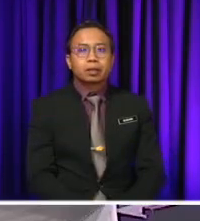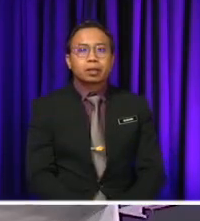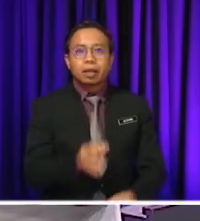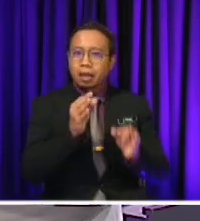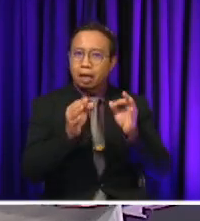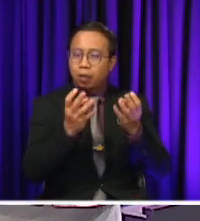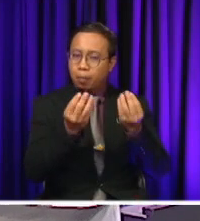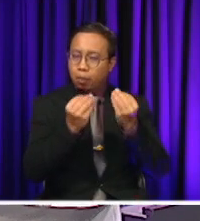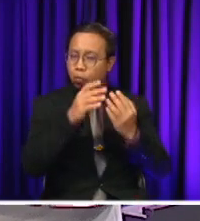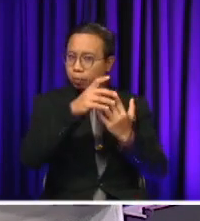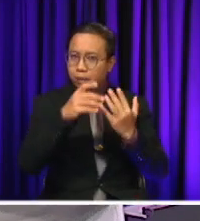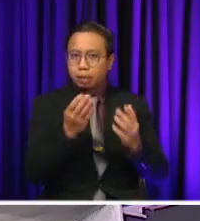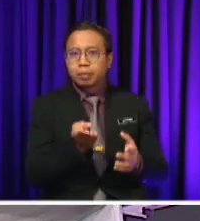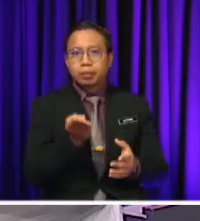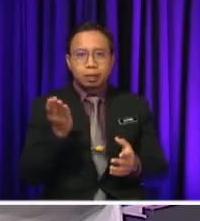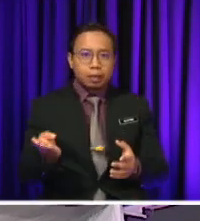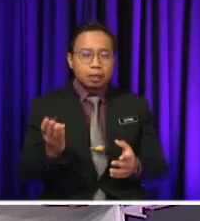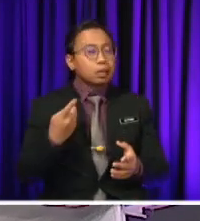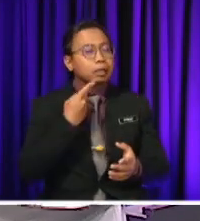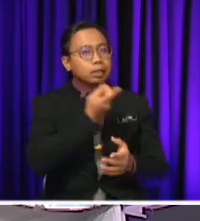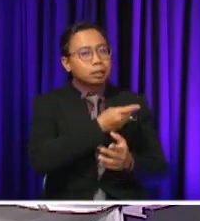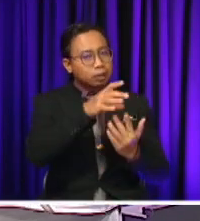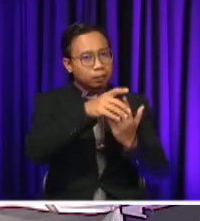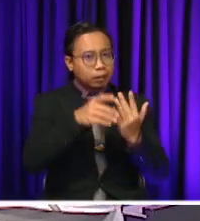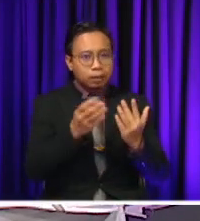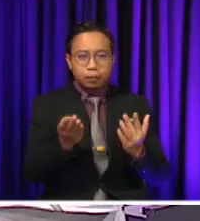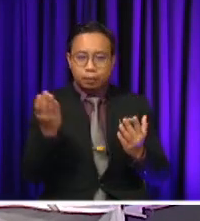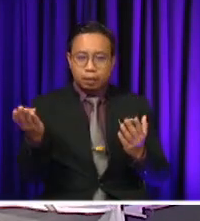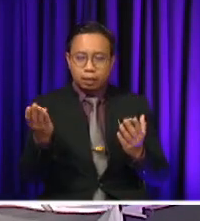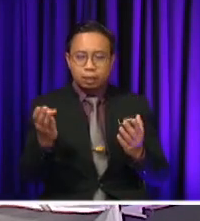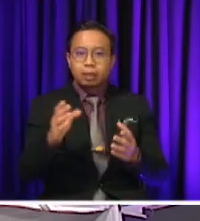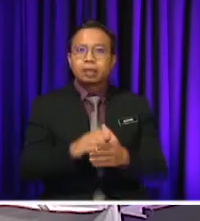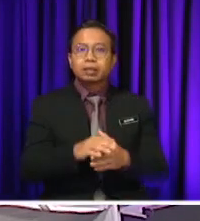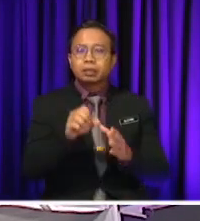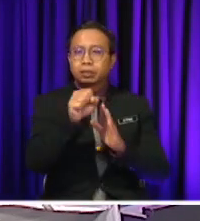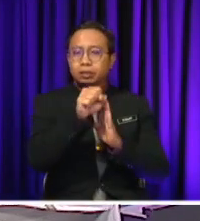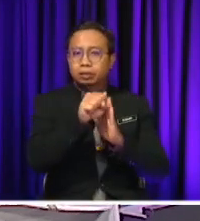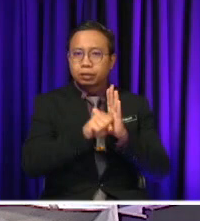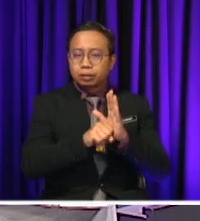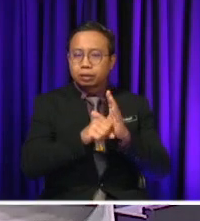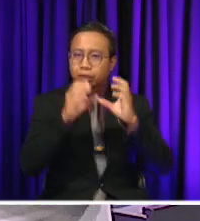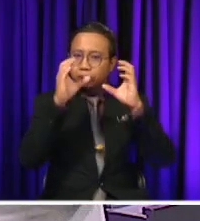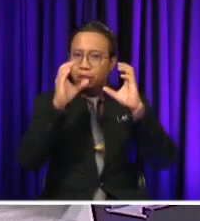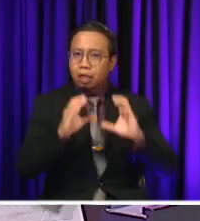nak pilih bahan Kalau boleh kita pilih bahan secara Lestari itu